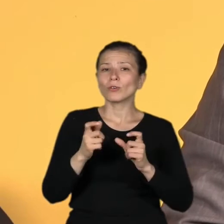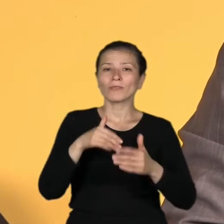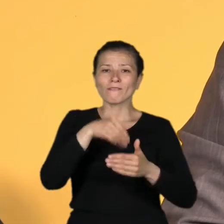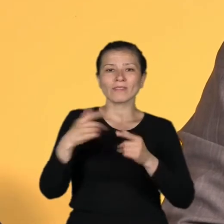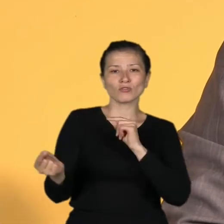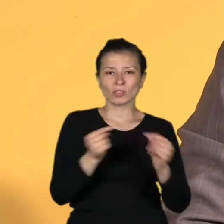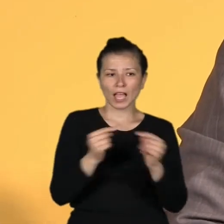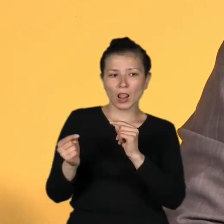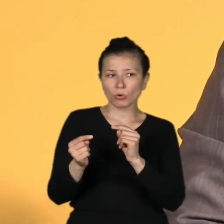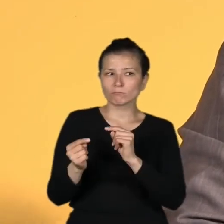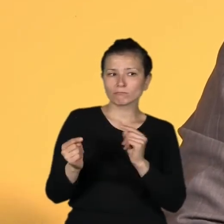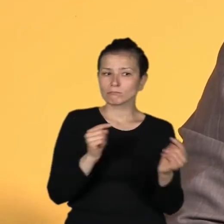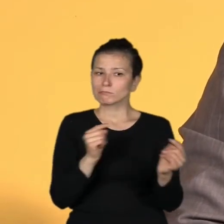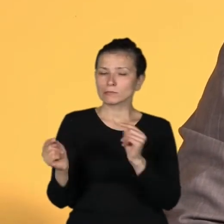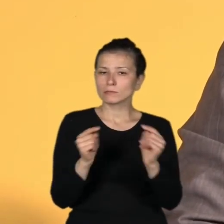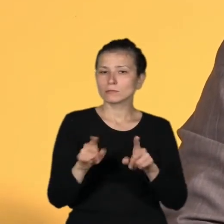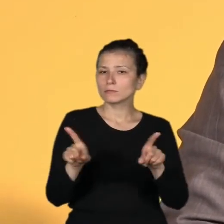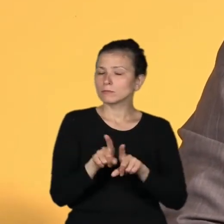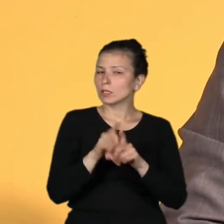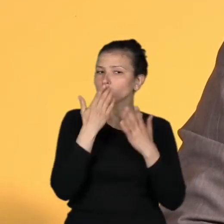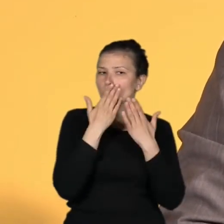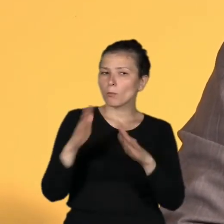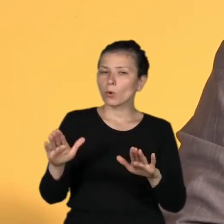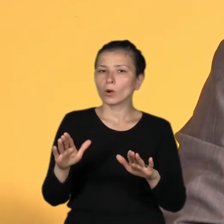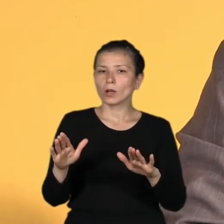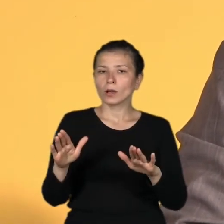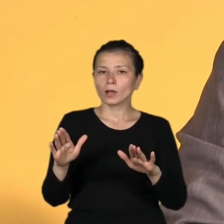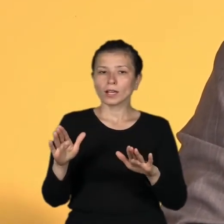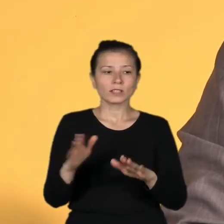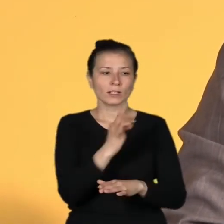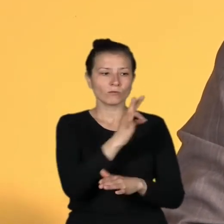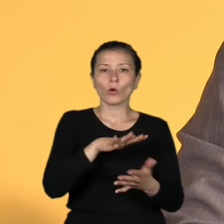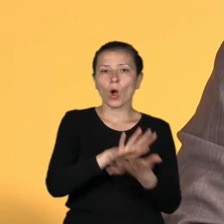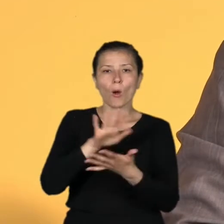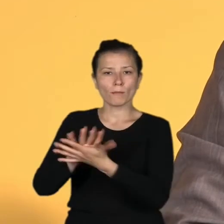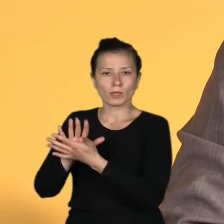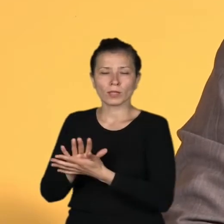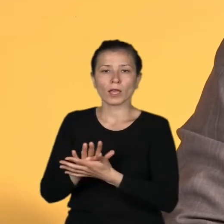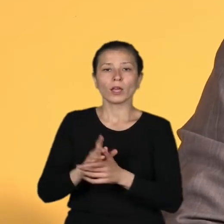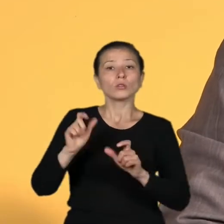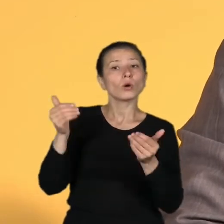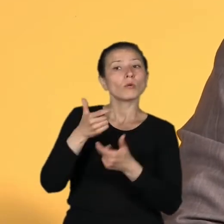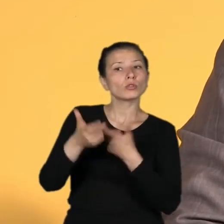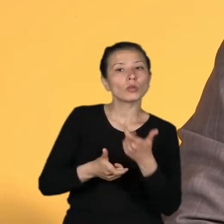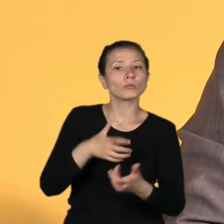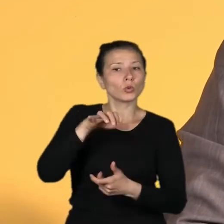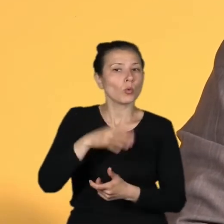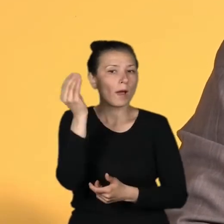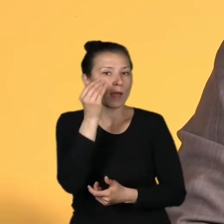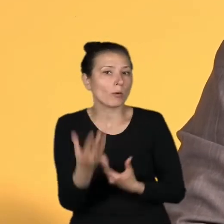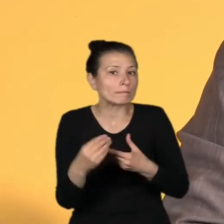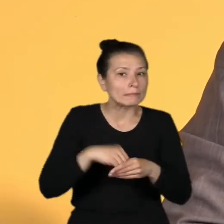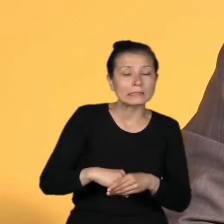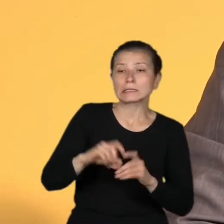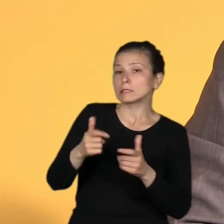dialog i pokazanie na poszczególne siły swoich stanowisk, to znaczy jaki wkład może być wkładem samorządu,